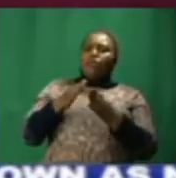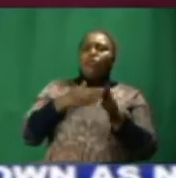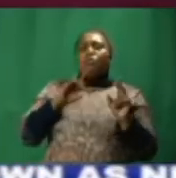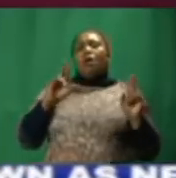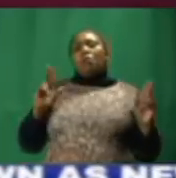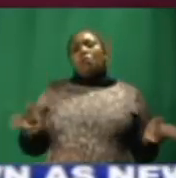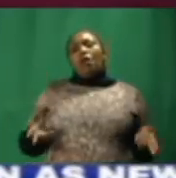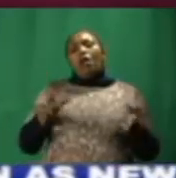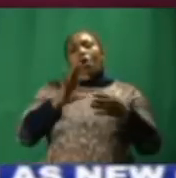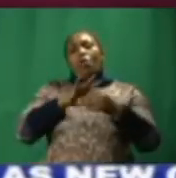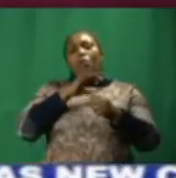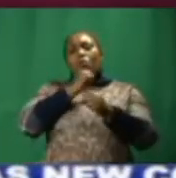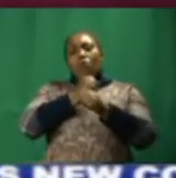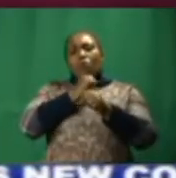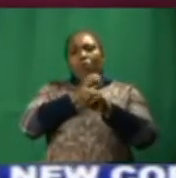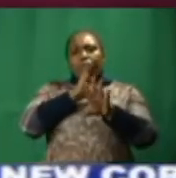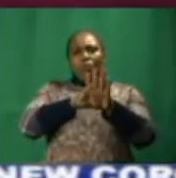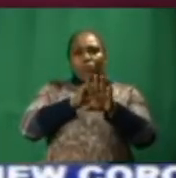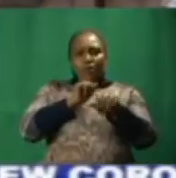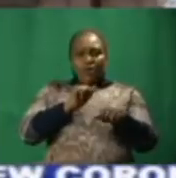bahleli bangasebenti. Sinembiko.